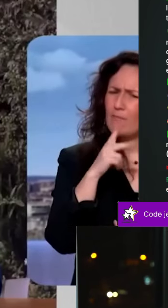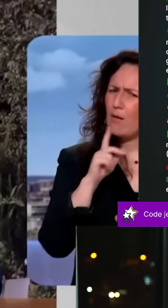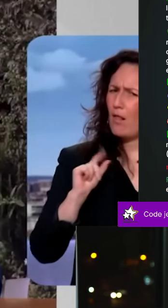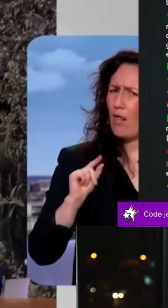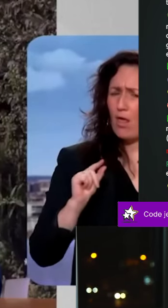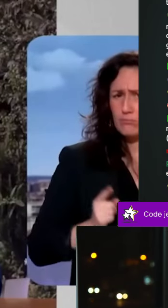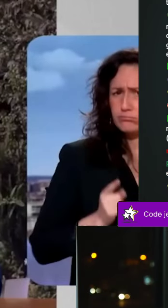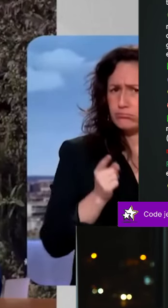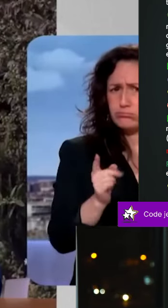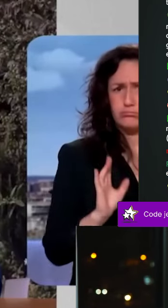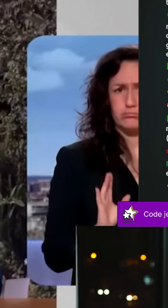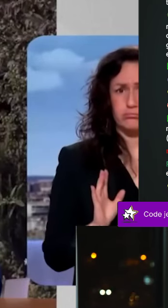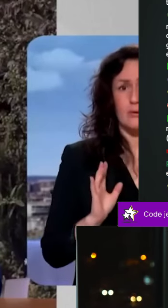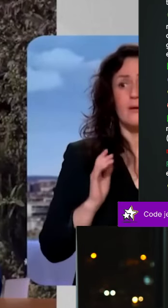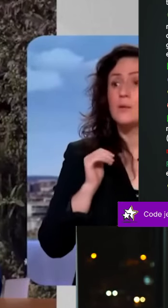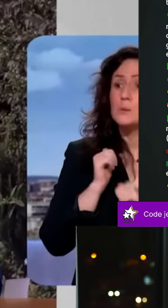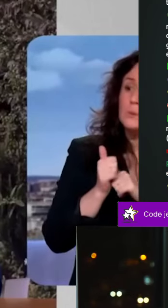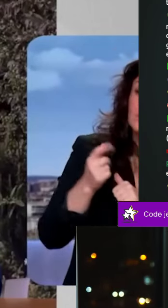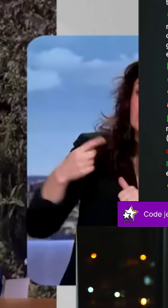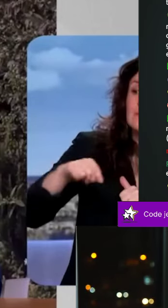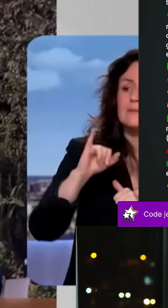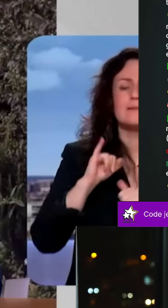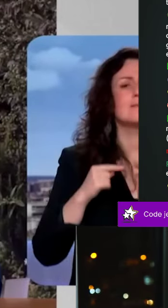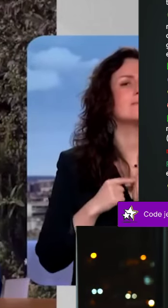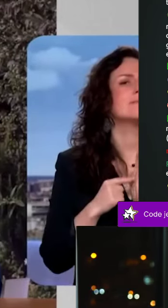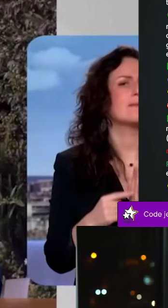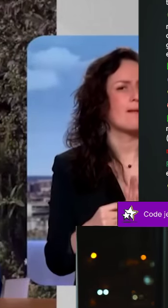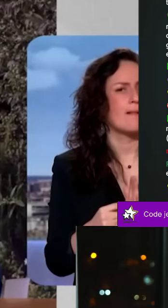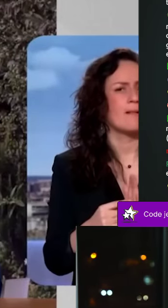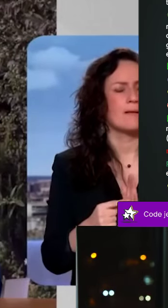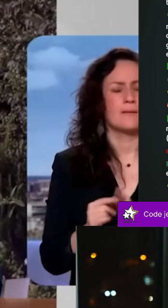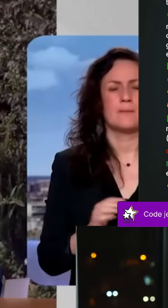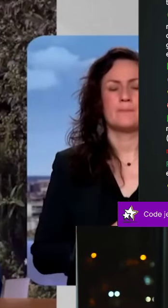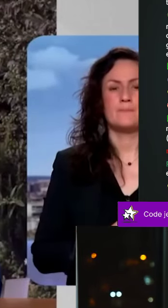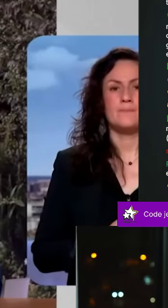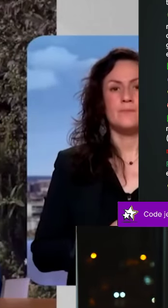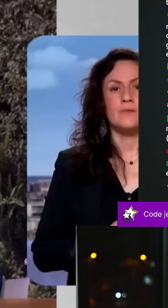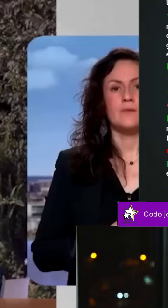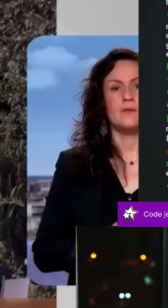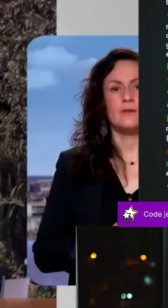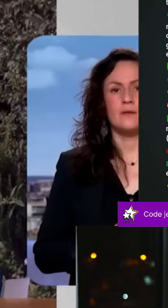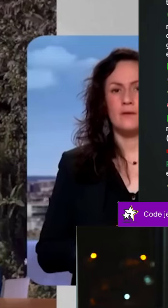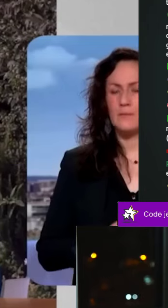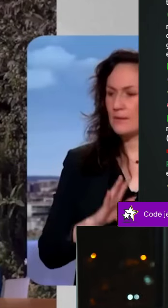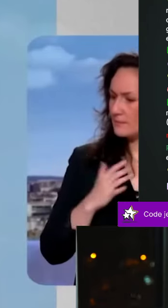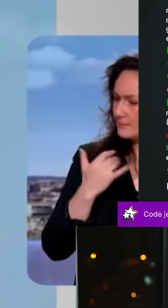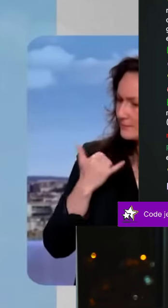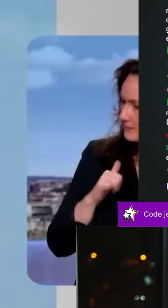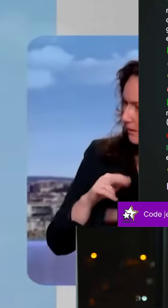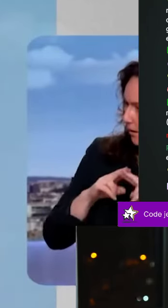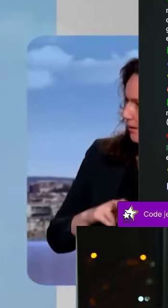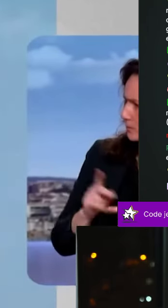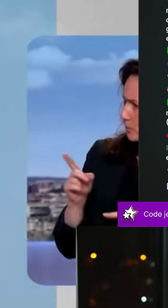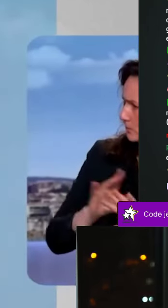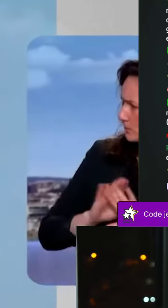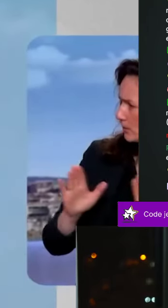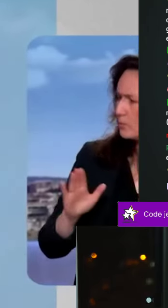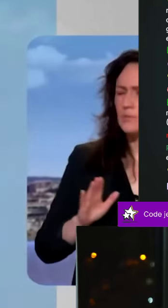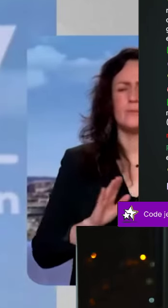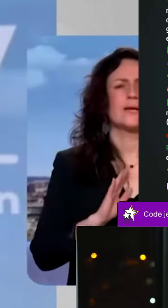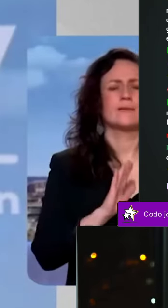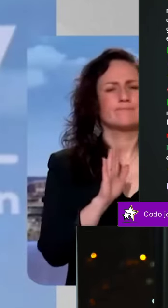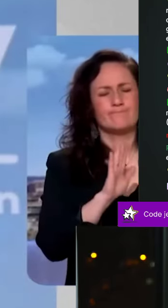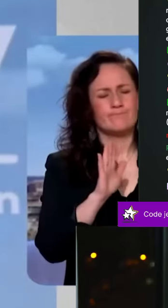va continuer à vivre avec ceux qui resteront fidèles à son programme et qui continueront à le défendre donc le scénario dé mais non déplais au